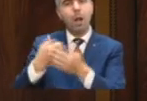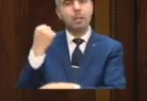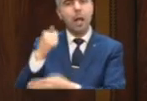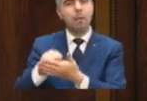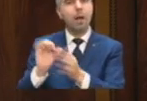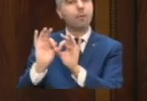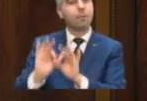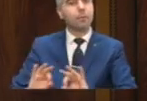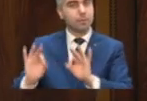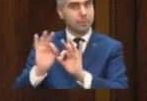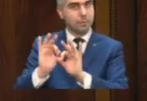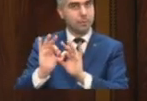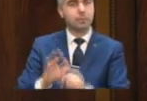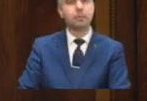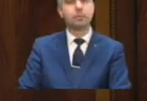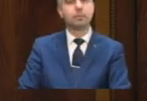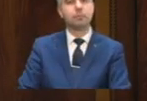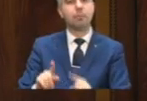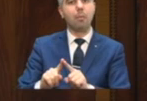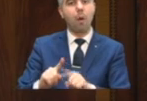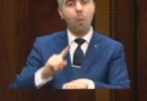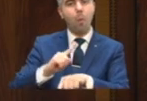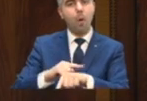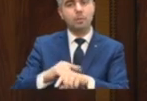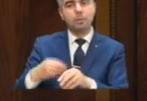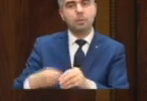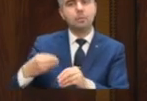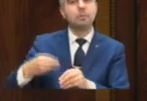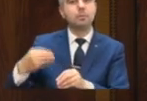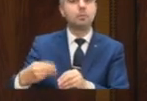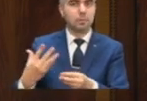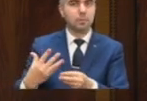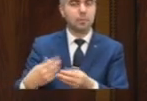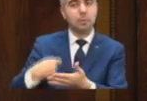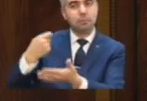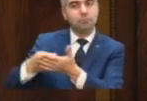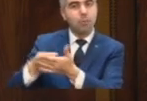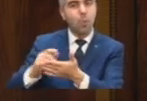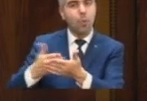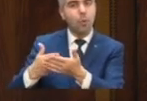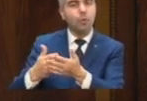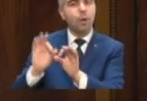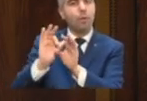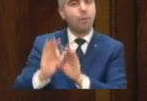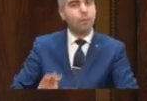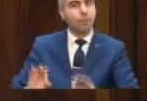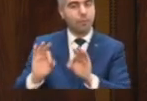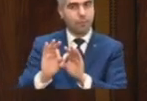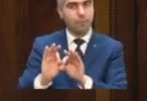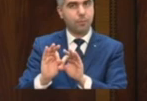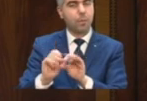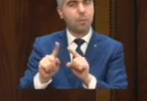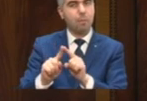إلى طول أجل الأداء بالنسبة للمقاولات والإجراءات الإدارية